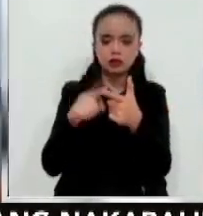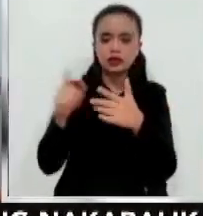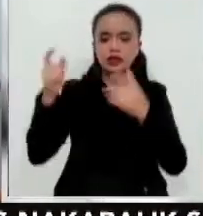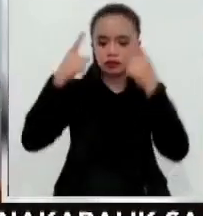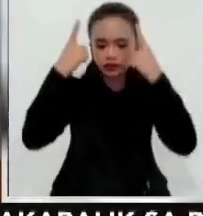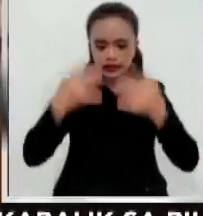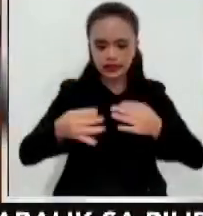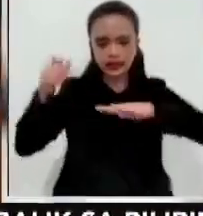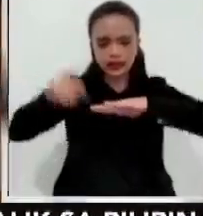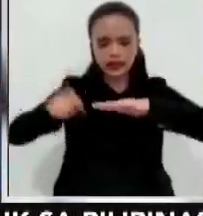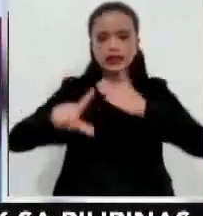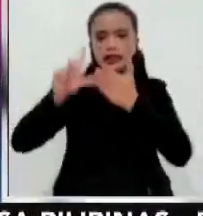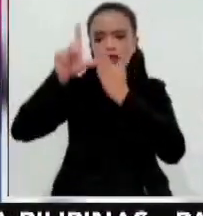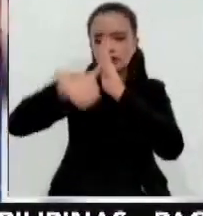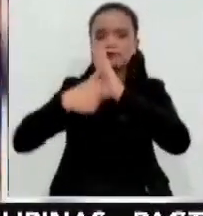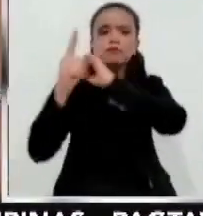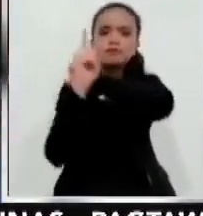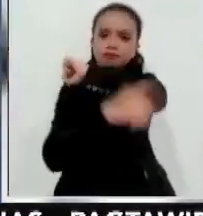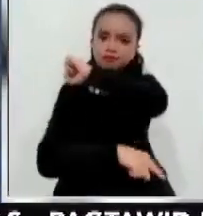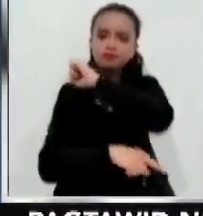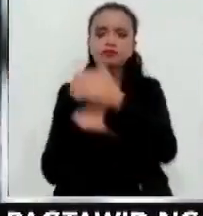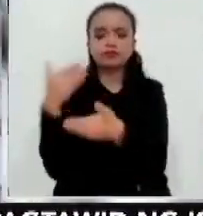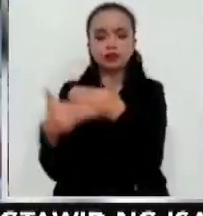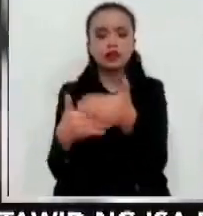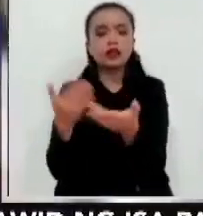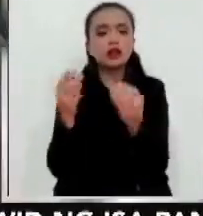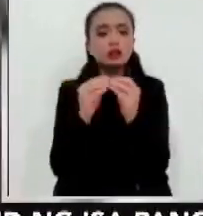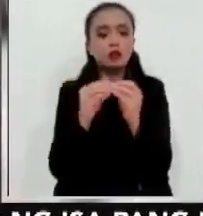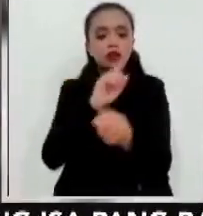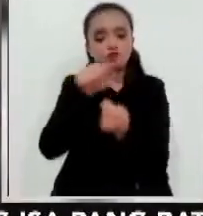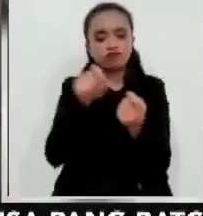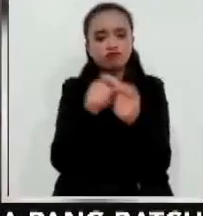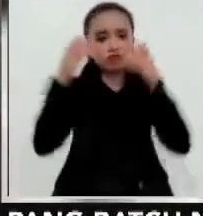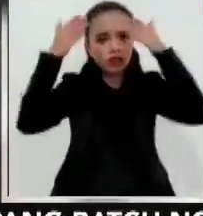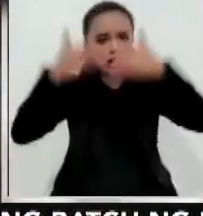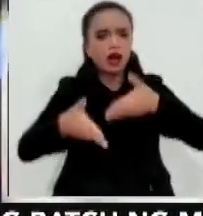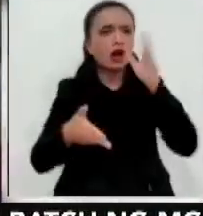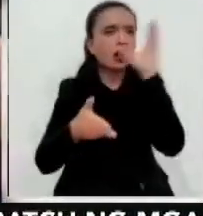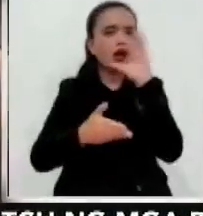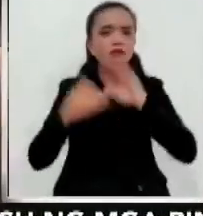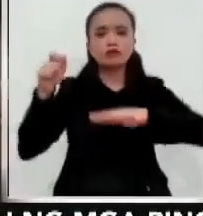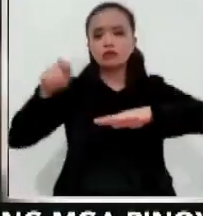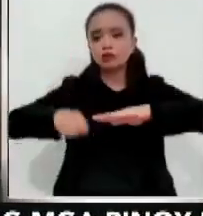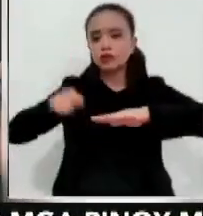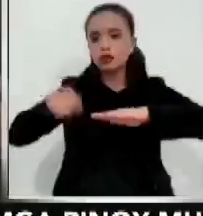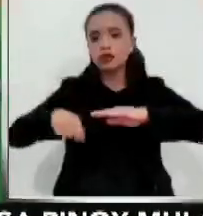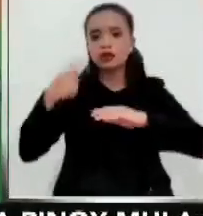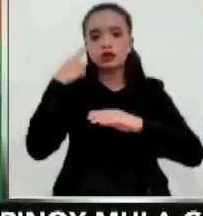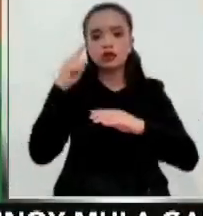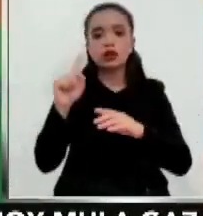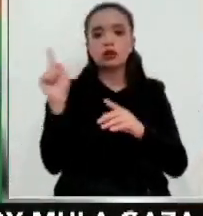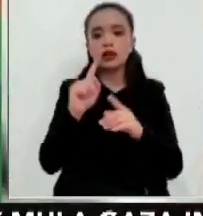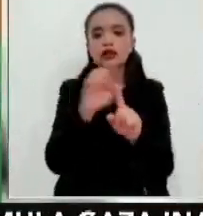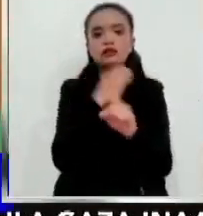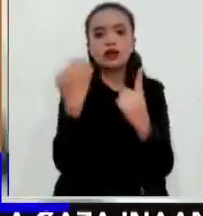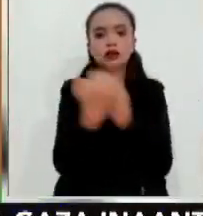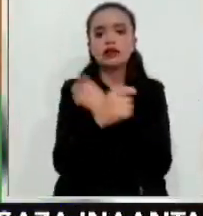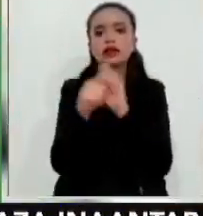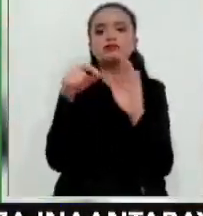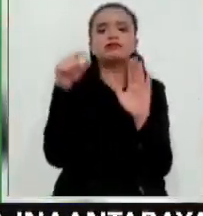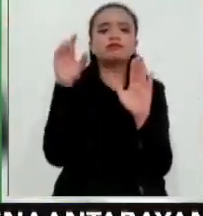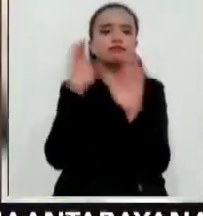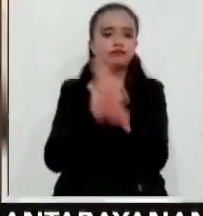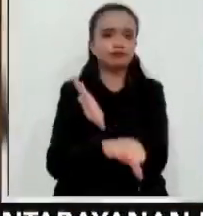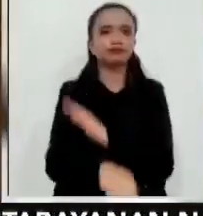parusa. Partikular rin natututukan ang paghahanap ng hustisya sa mga environmental crime. Para sa GMA